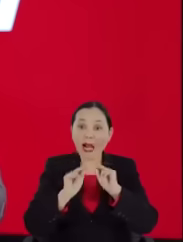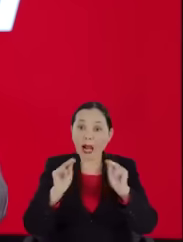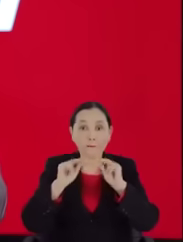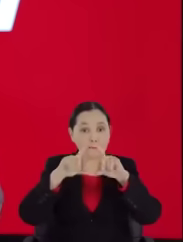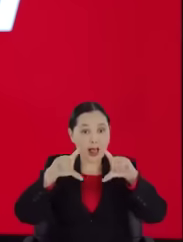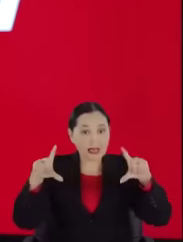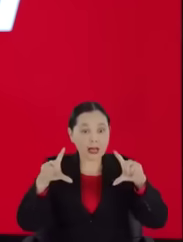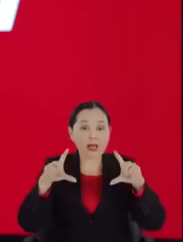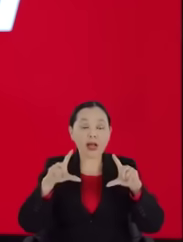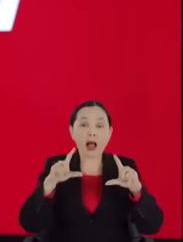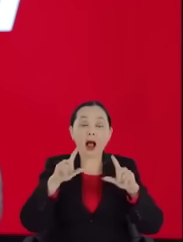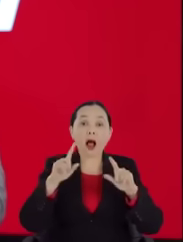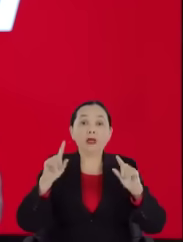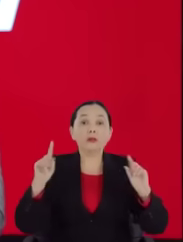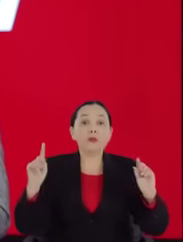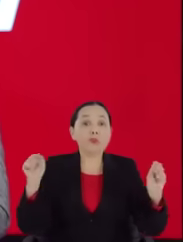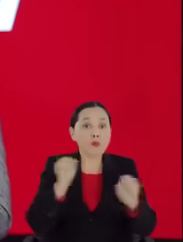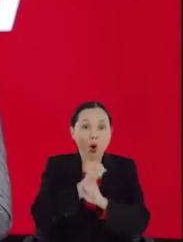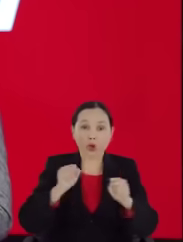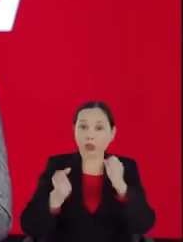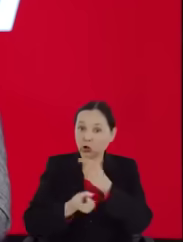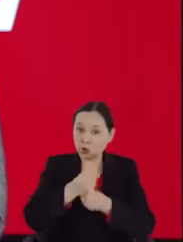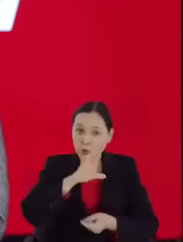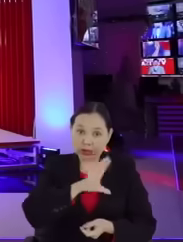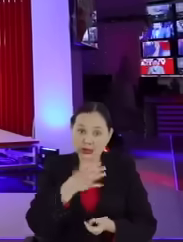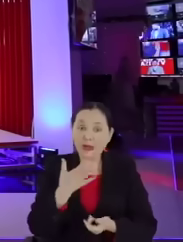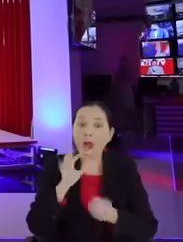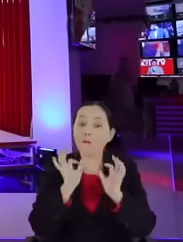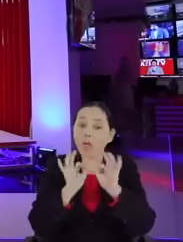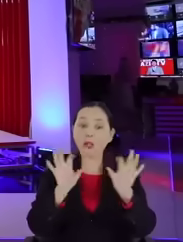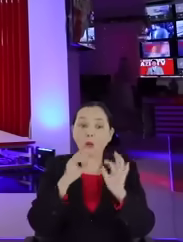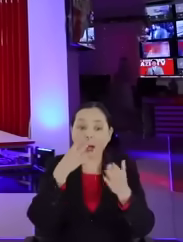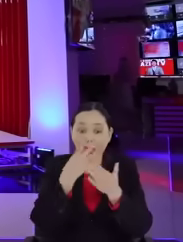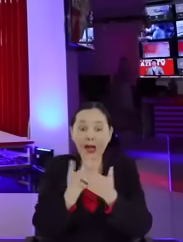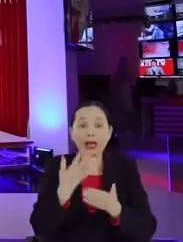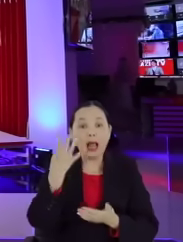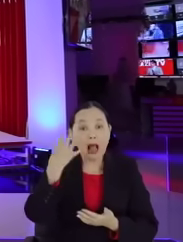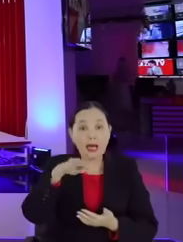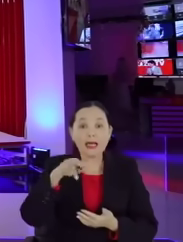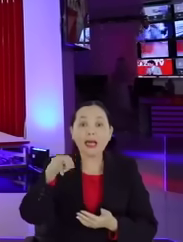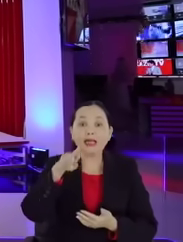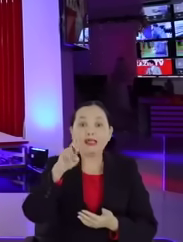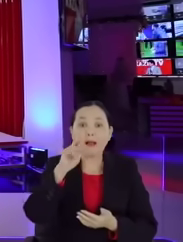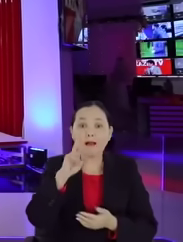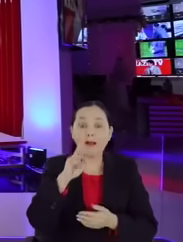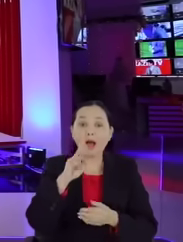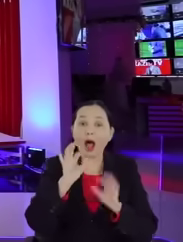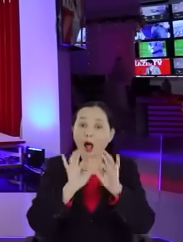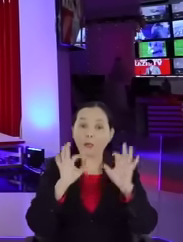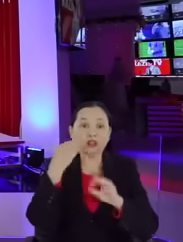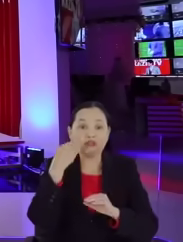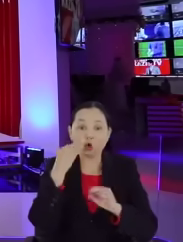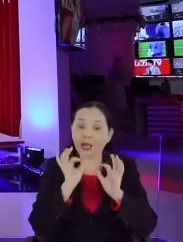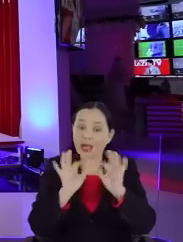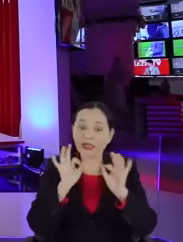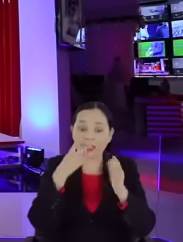demak chaqnash oqibatida portlash yuzaga kelgan. Ma'lumotlarga qaraganda 40 daqiqa atrofida ayrim ommaviy axborot vositalari